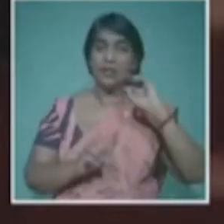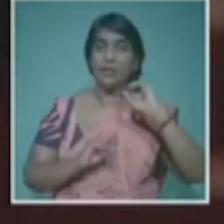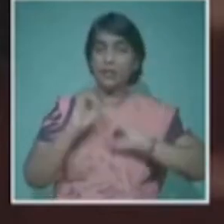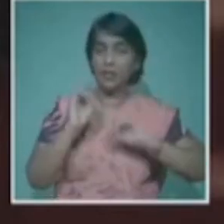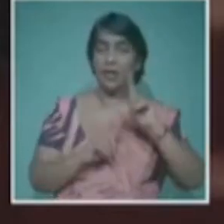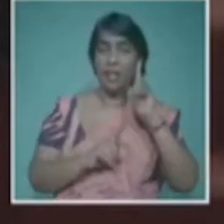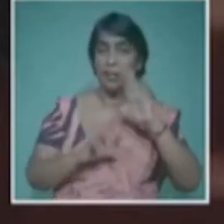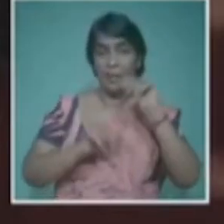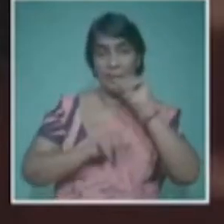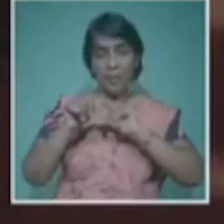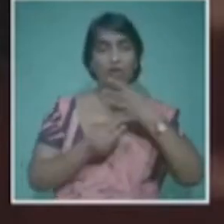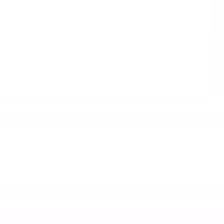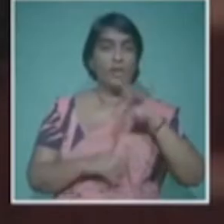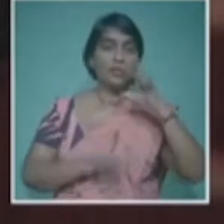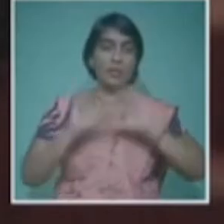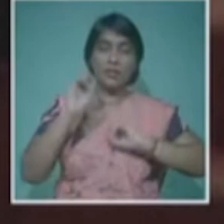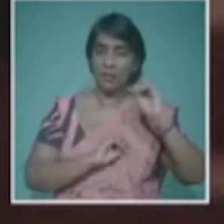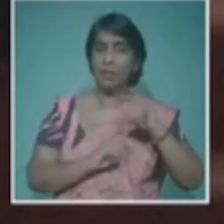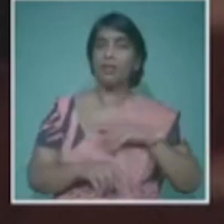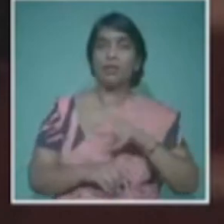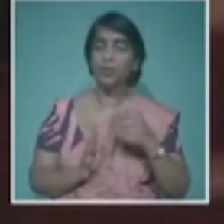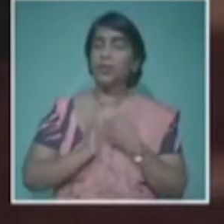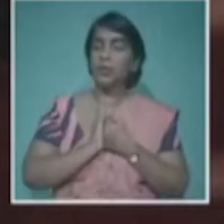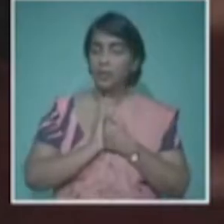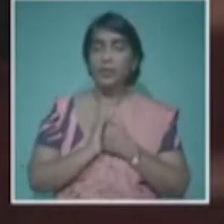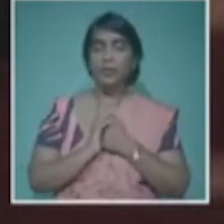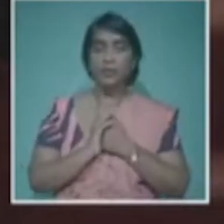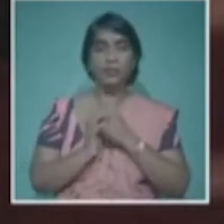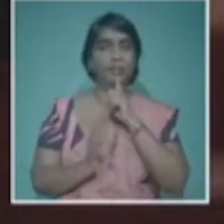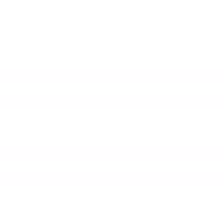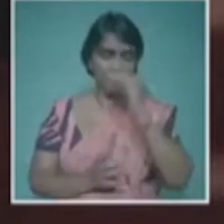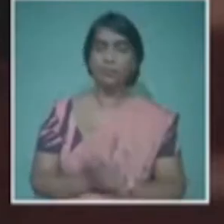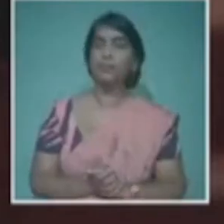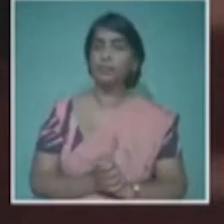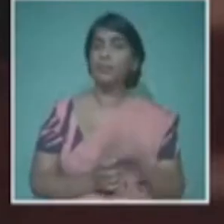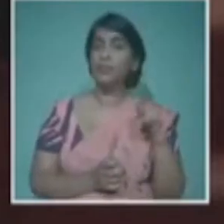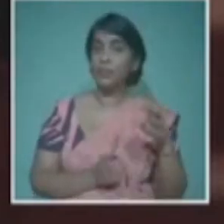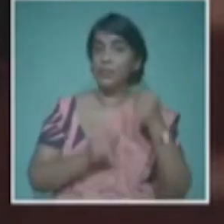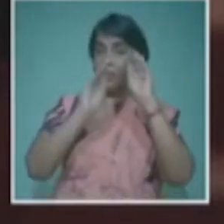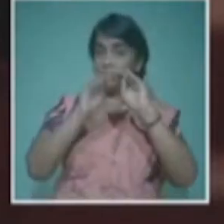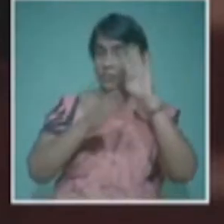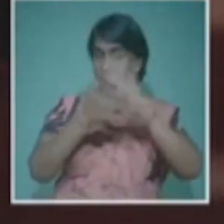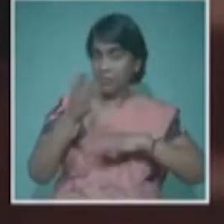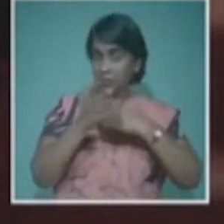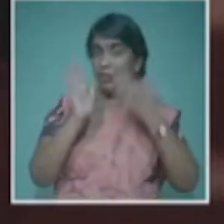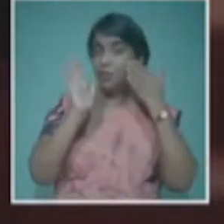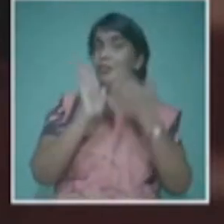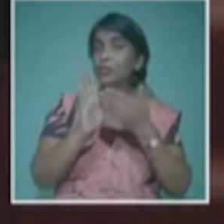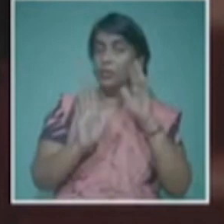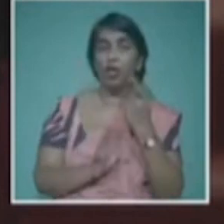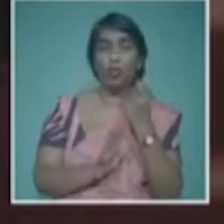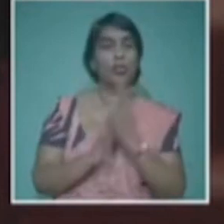වලින් 75%ක්, පොහොර වලින් 100%ක්. මම මේ කියන්න උත්සාහ කරේ ගරු කතානායකතුමනි මේ අයවැය ලේකම් සකස් කිරීමේදී